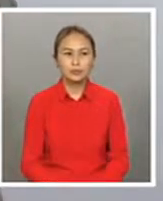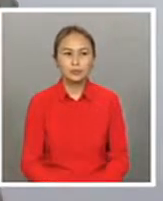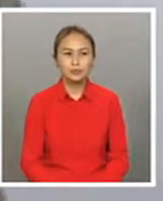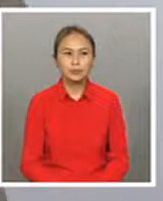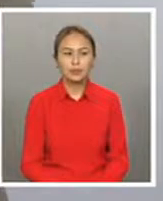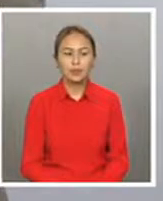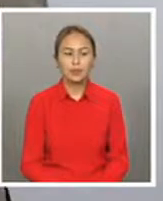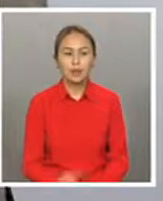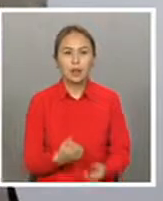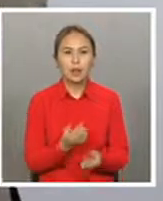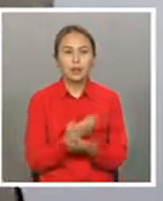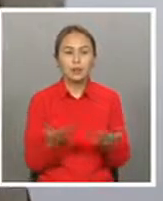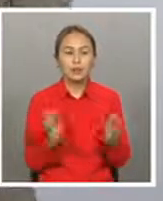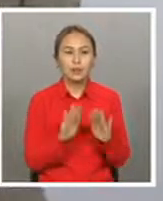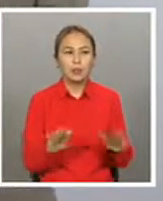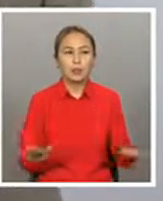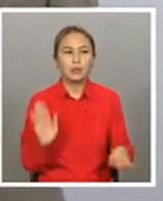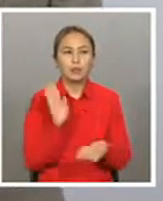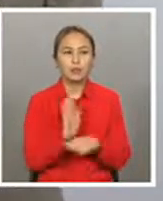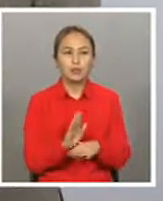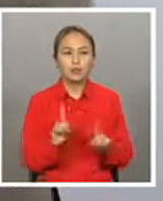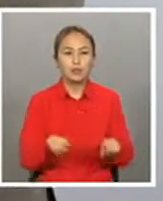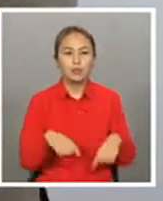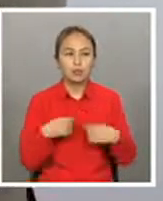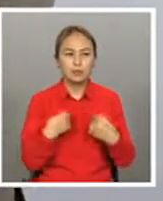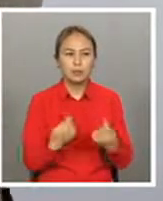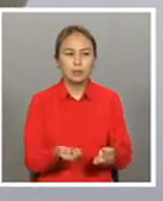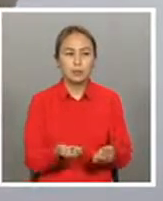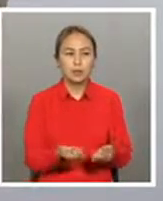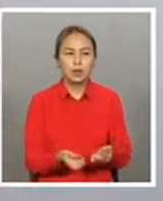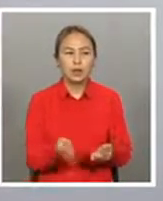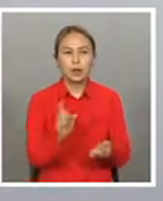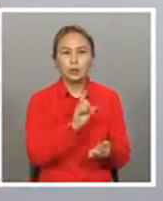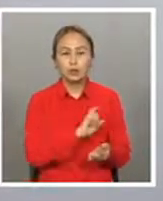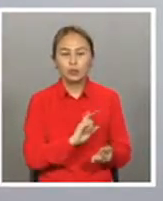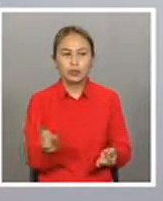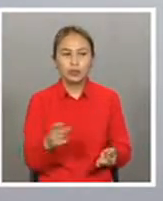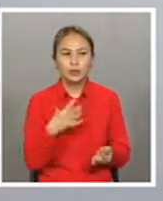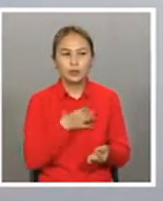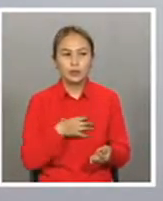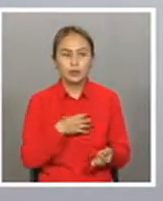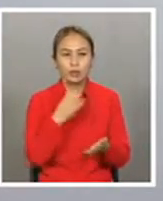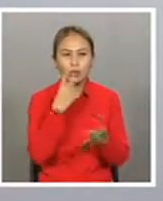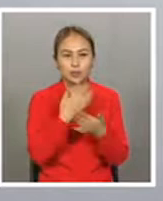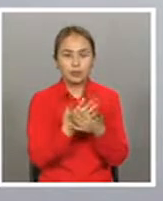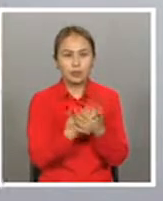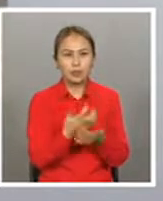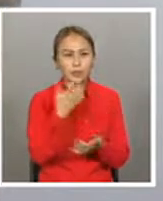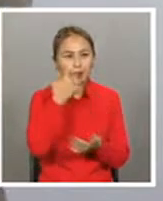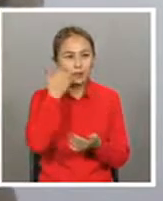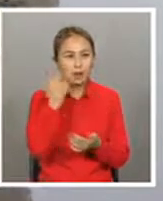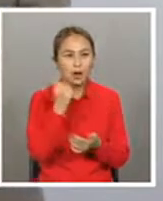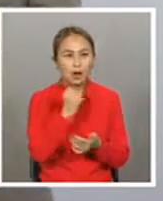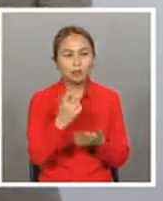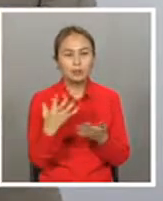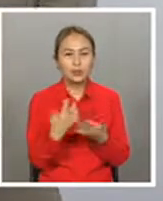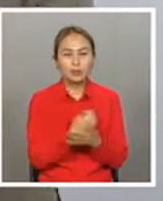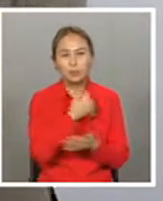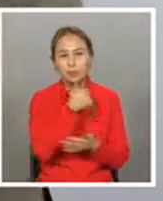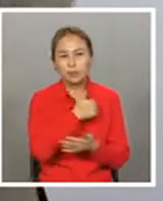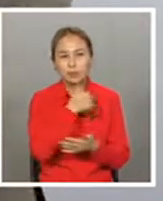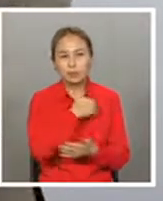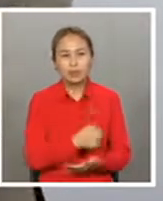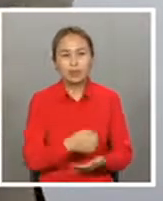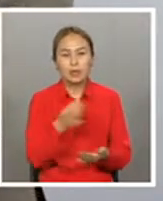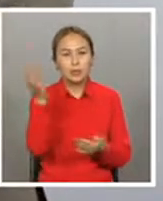Ал енді балалар, тапсырмаға кезек берейік. Бөлшектің негізгі қасиетін пайдаланып, аның мәнін табыңыз.